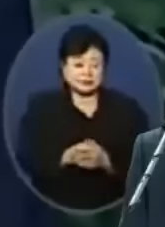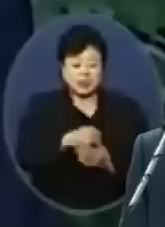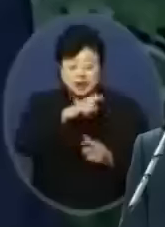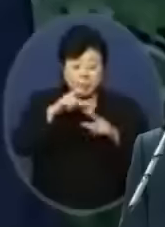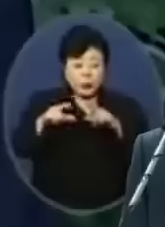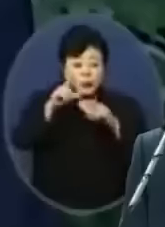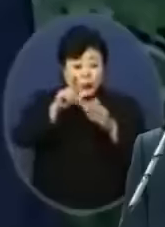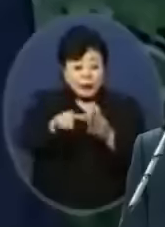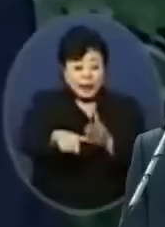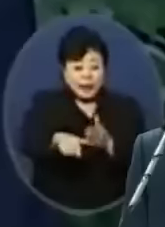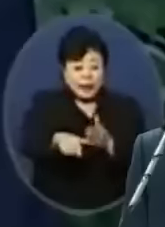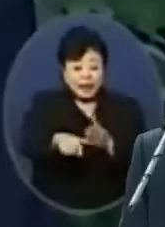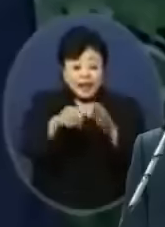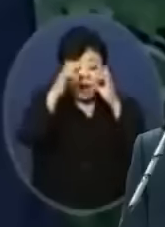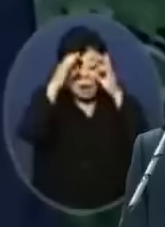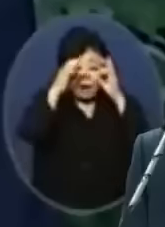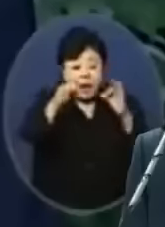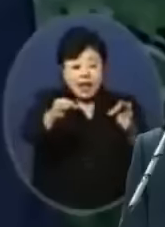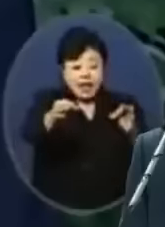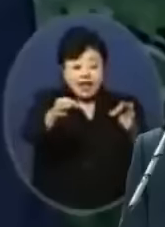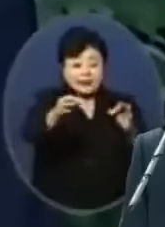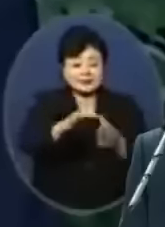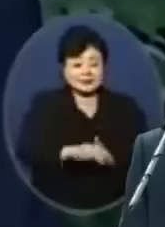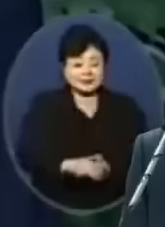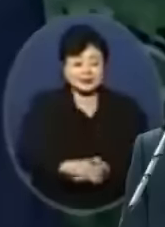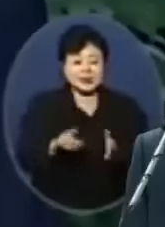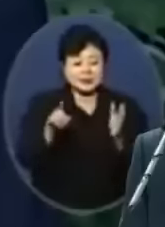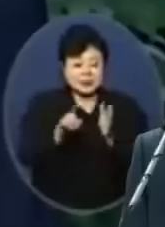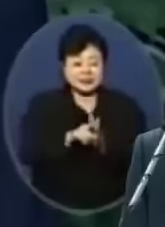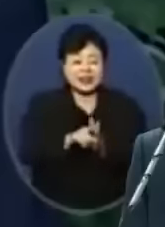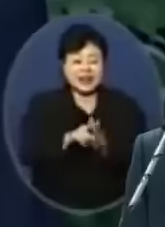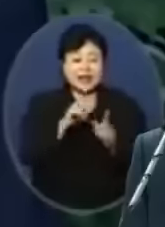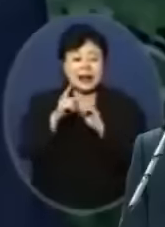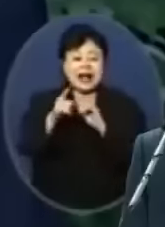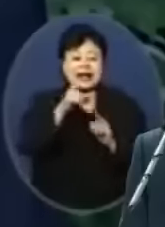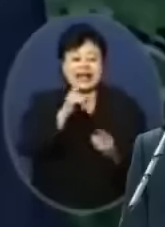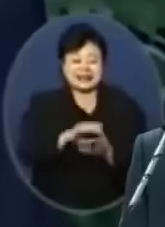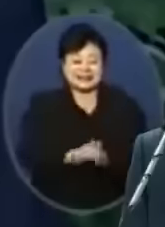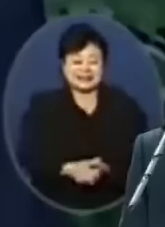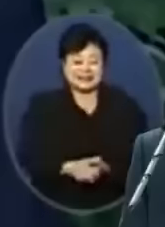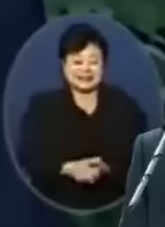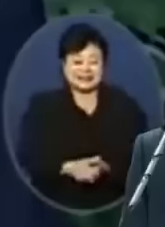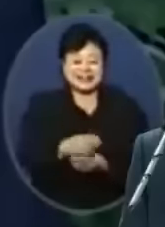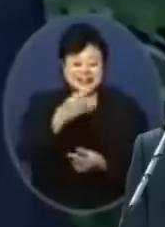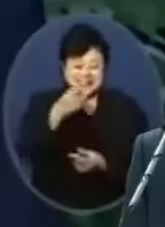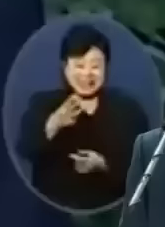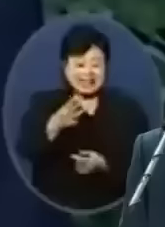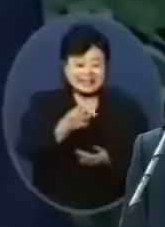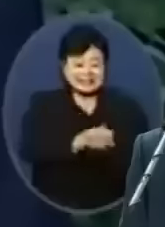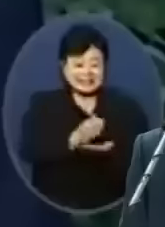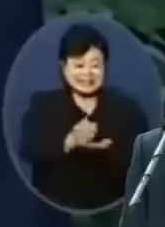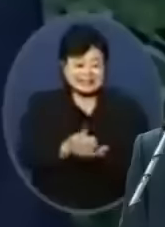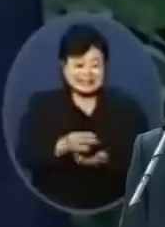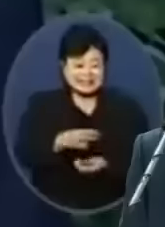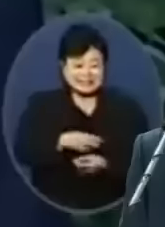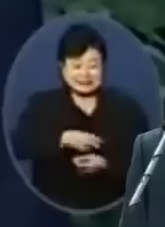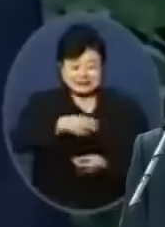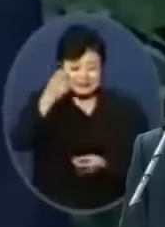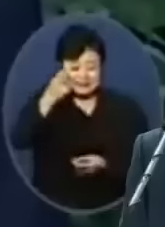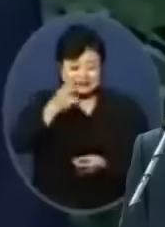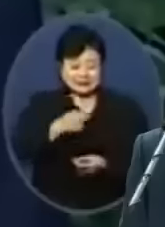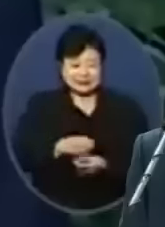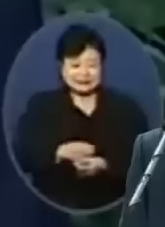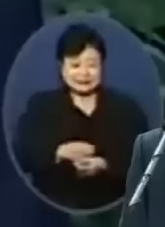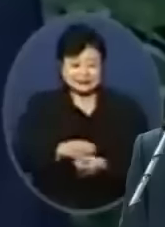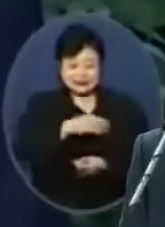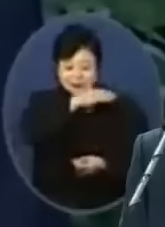평소에 보라, 믿어라, 말하라 이 세 가지만 똑똑히 하면